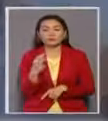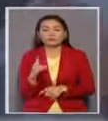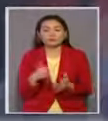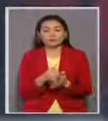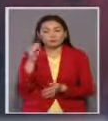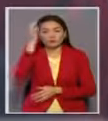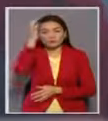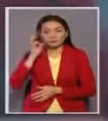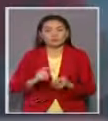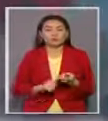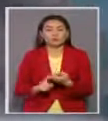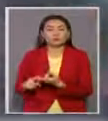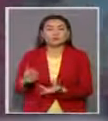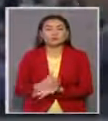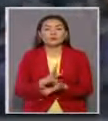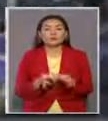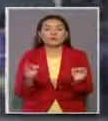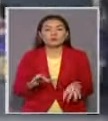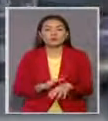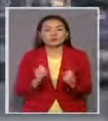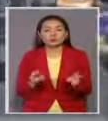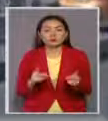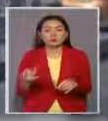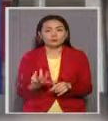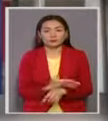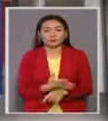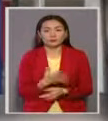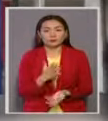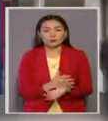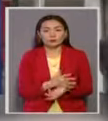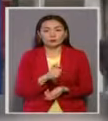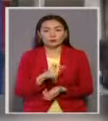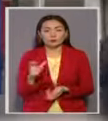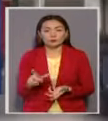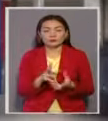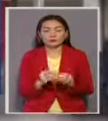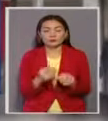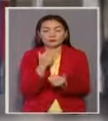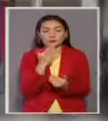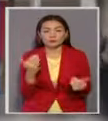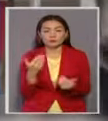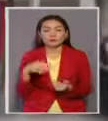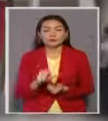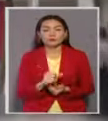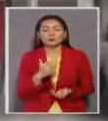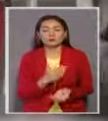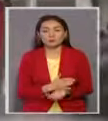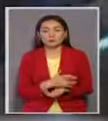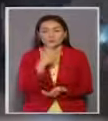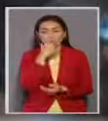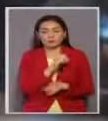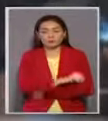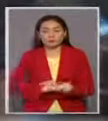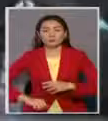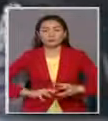достиг территории Израиля. Как правило, заболевание впервые выявили у граждан, которые в последние недели находились за